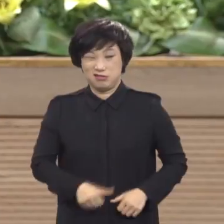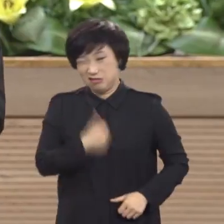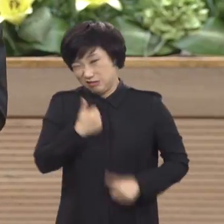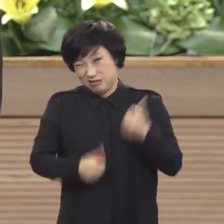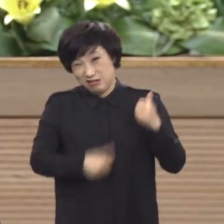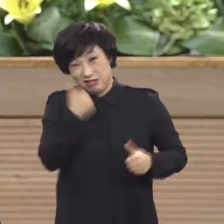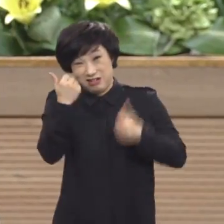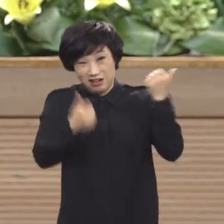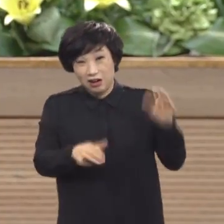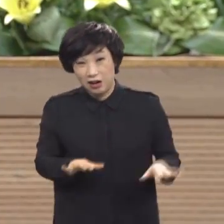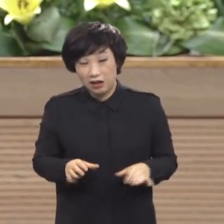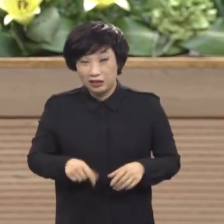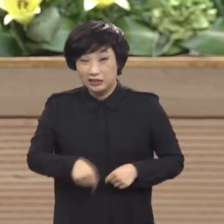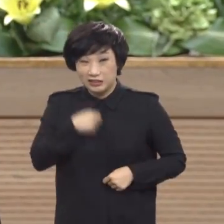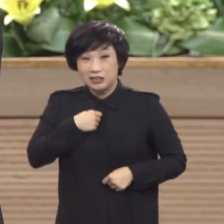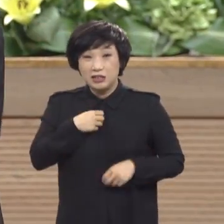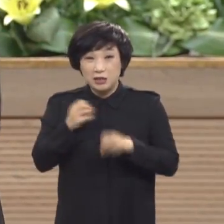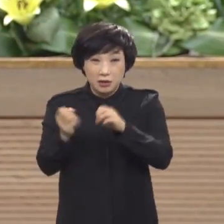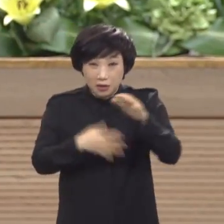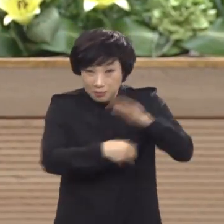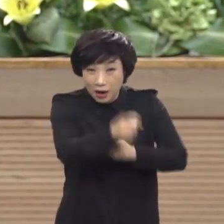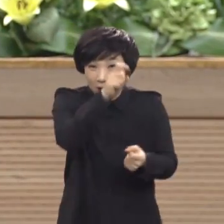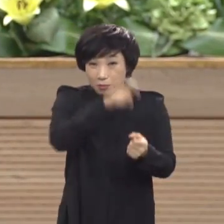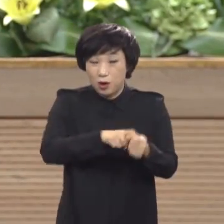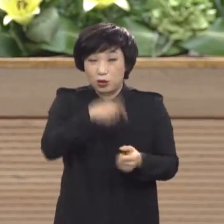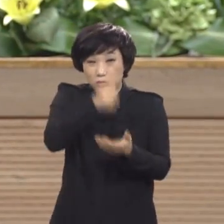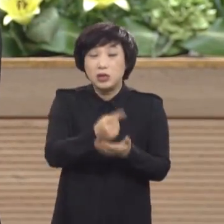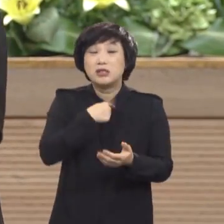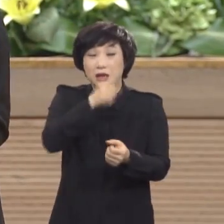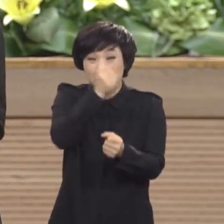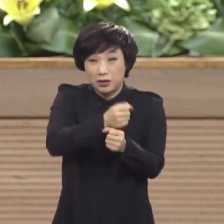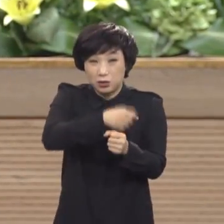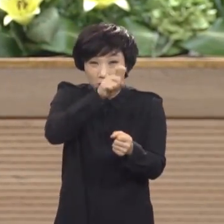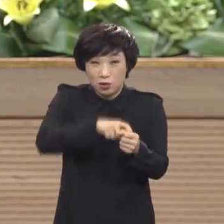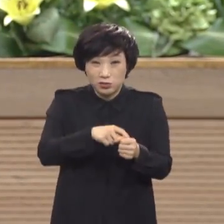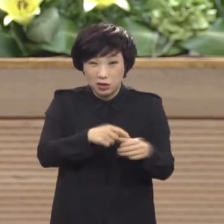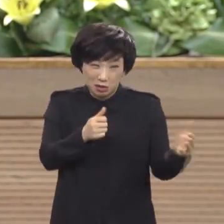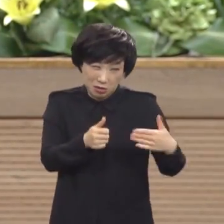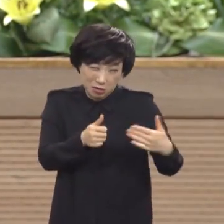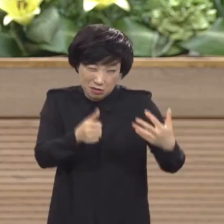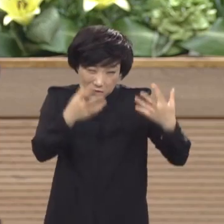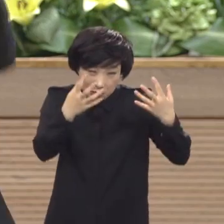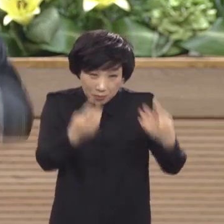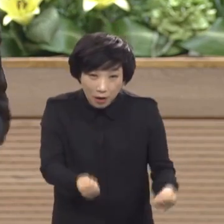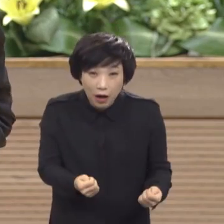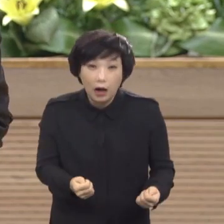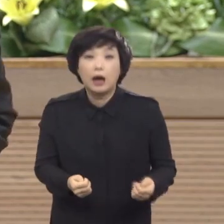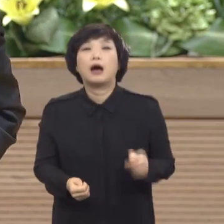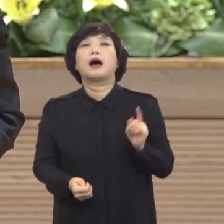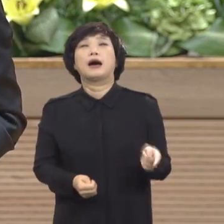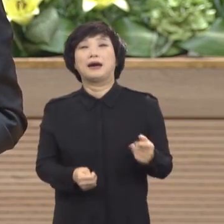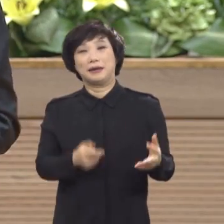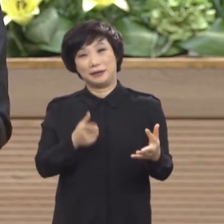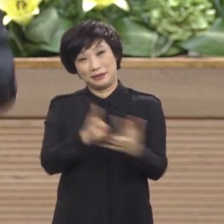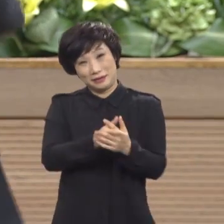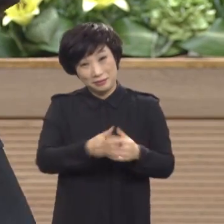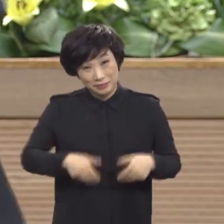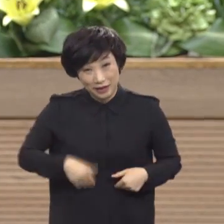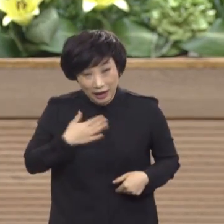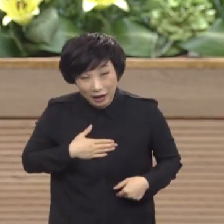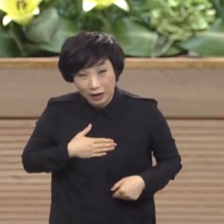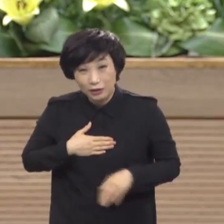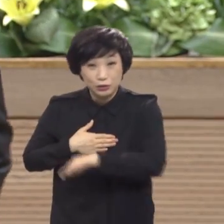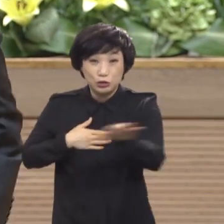여기고 의를 파괴하고 죄를 지키게 하려고 모든 수작을 다 부린다는 사실을 알아야 된다. 그래서 우리는